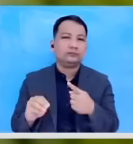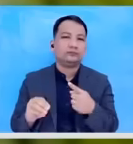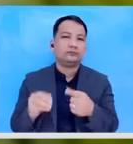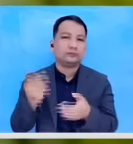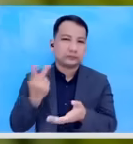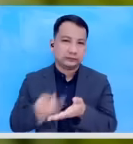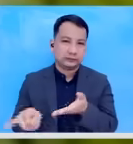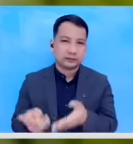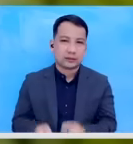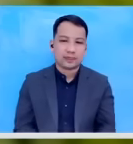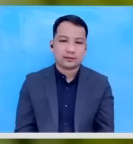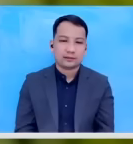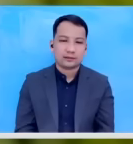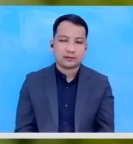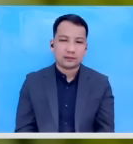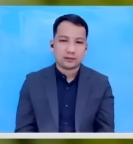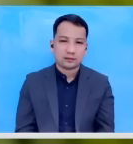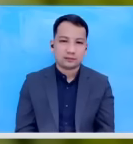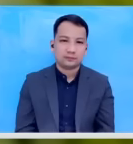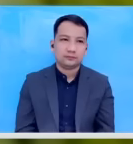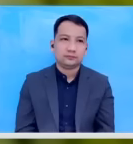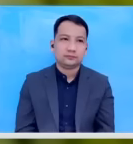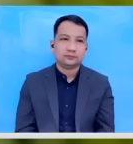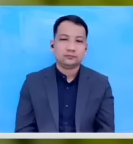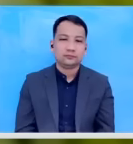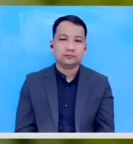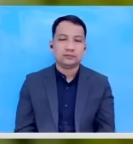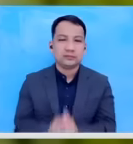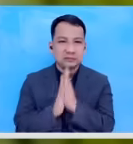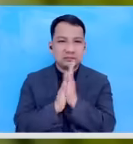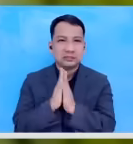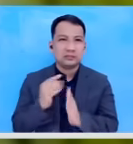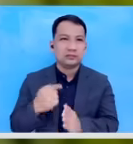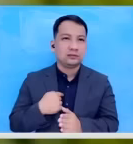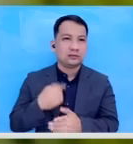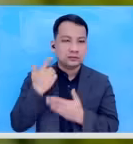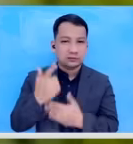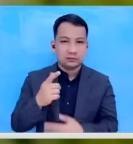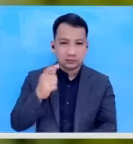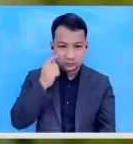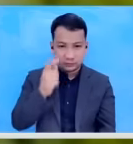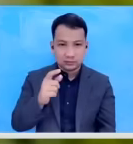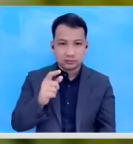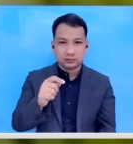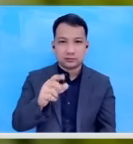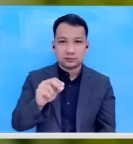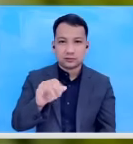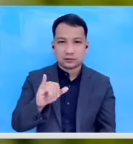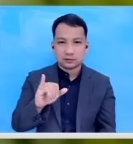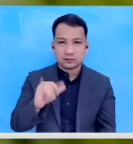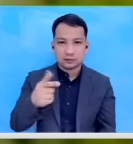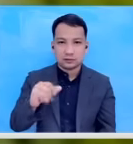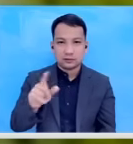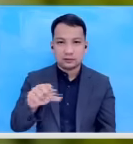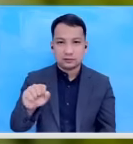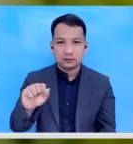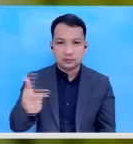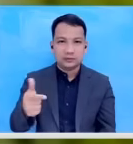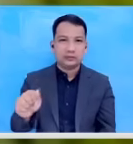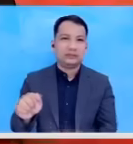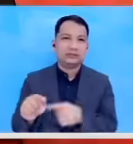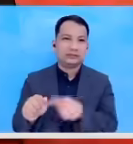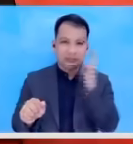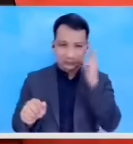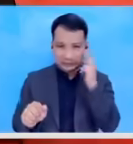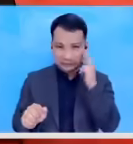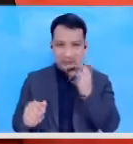Okay. Ang ganda ng kwento. Okay, excited ako. So excited. At saka Tony Gonzaga to, no? Yun ang pinaka-dyan rasan para